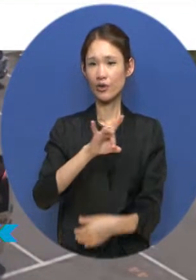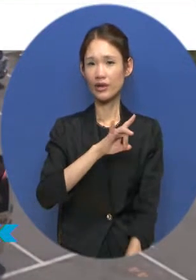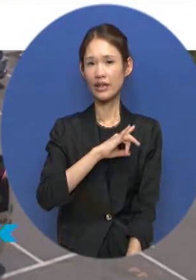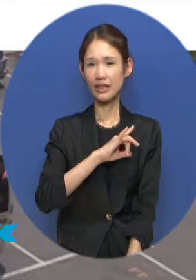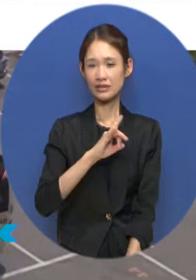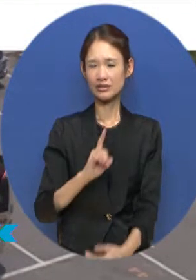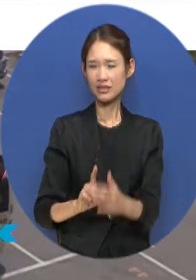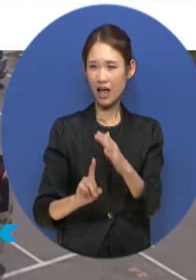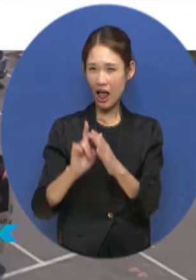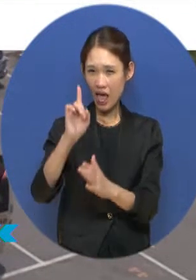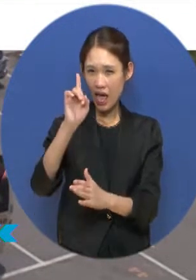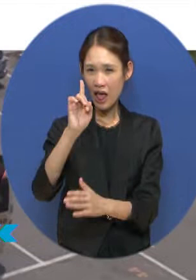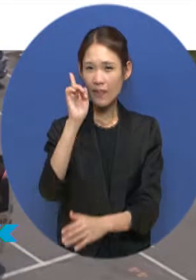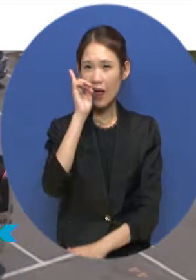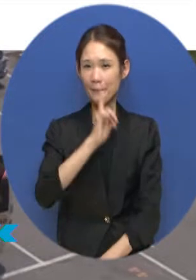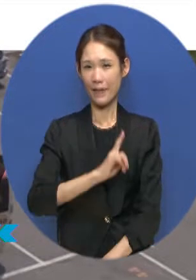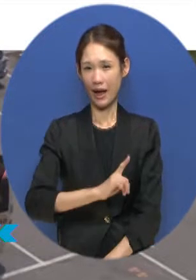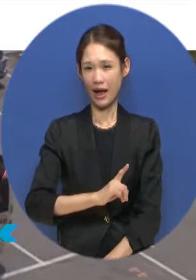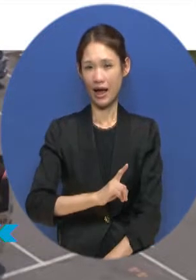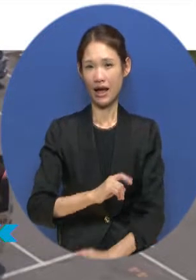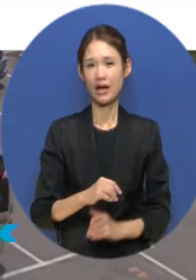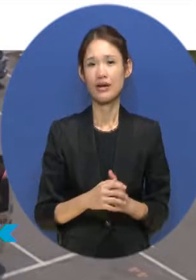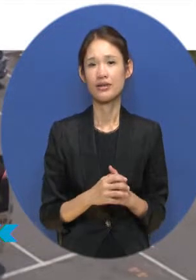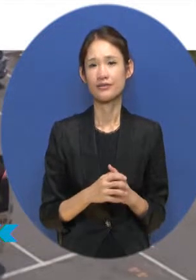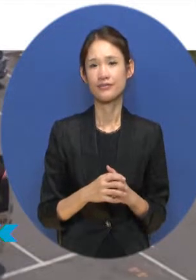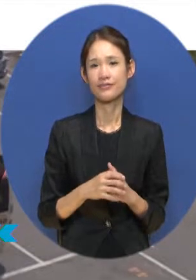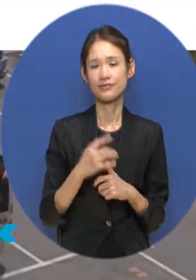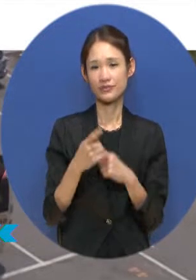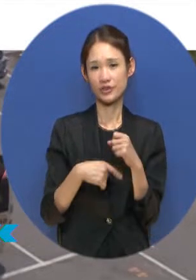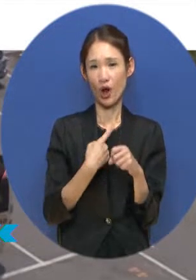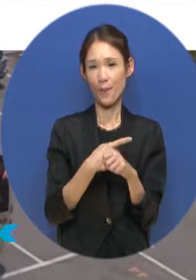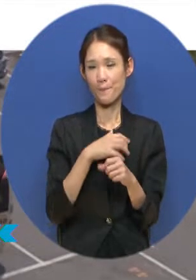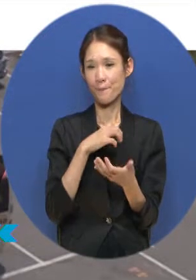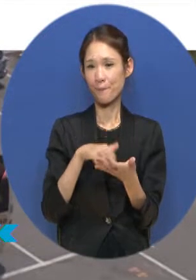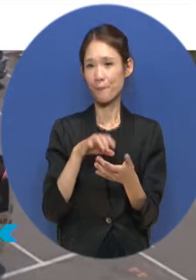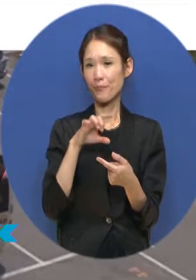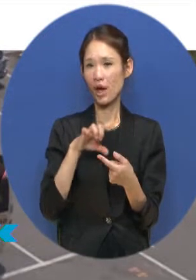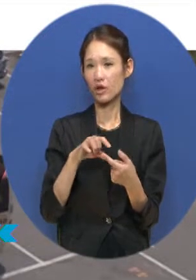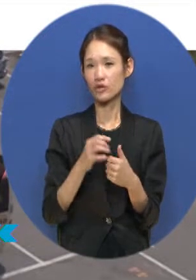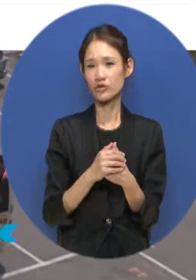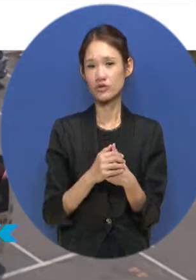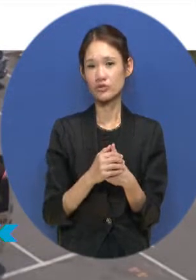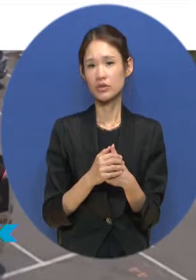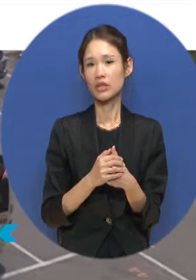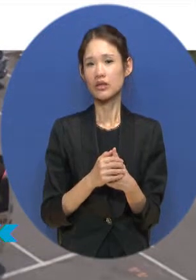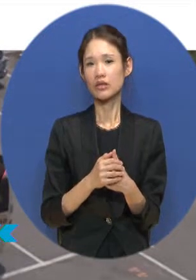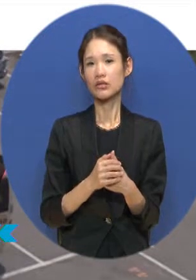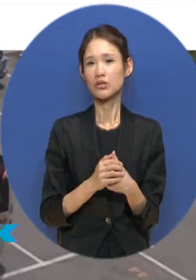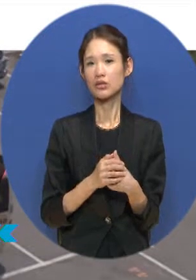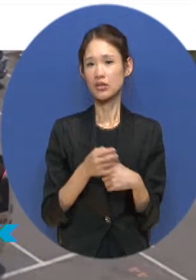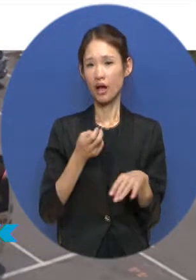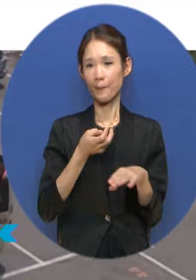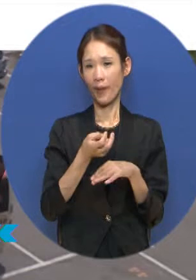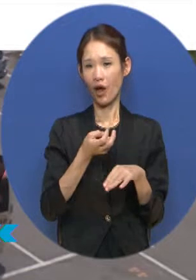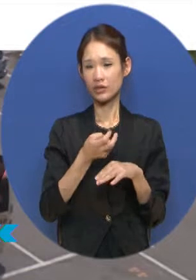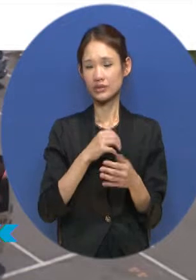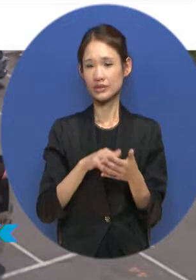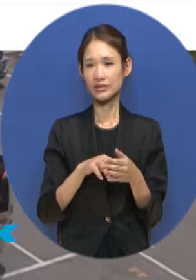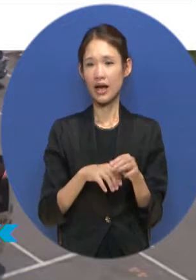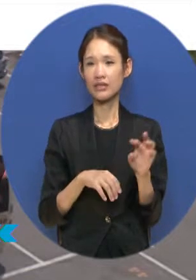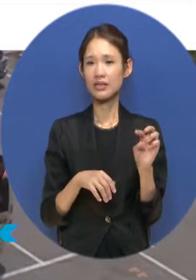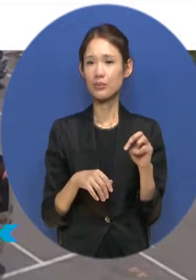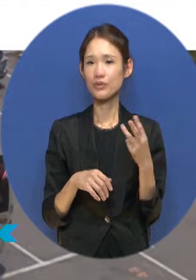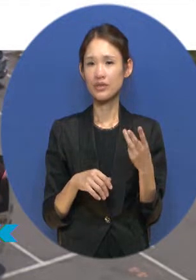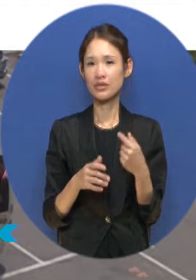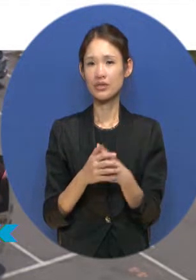지하철이 가장 높은 걸로 나왔고요. 연평균에서 99, 고속버스가 31, 그리고